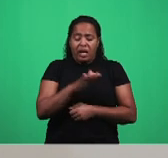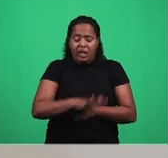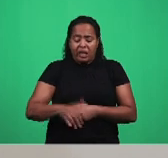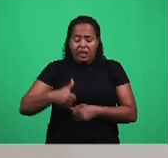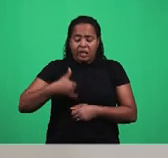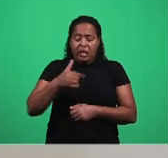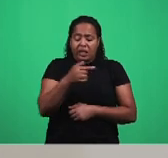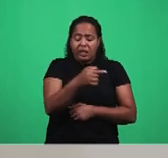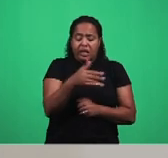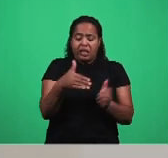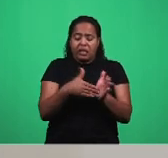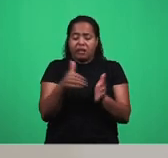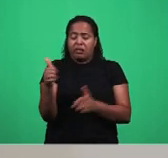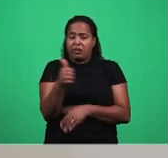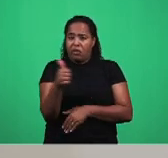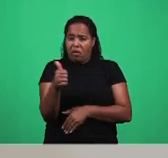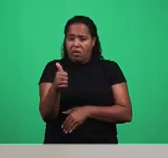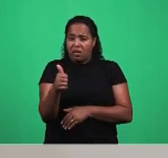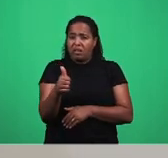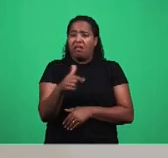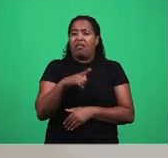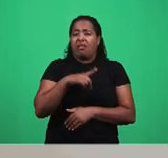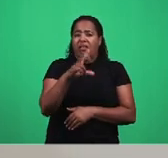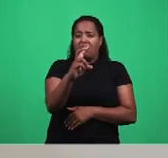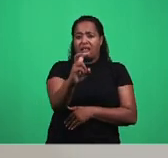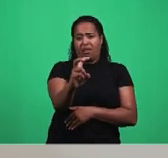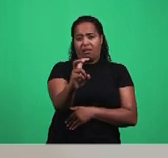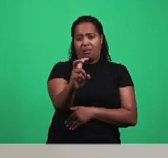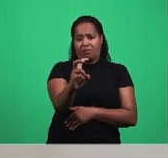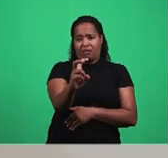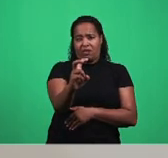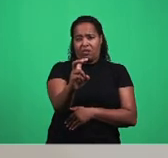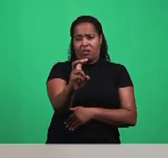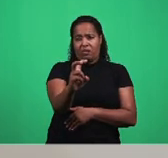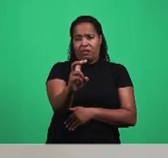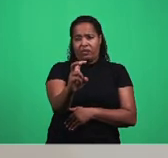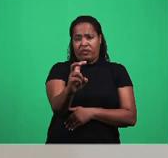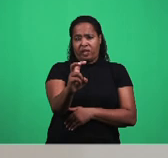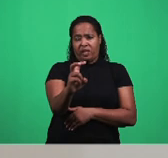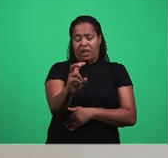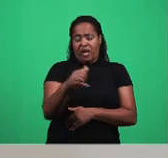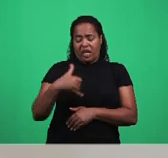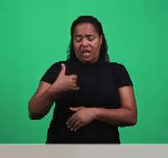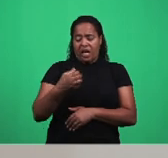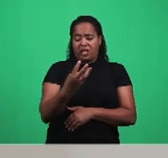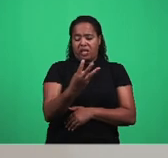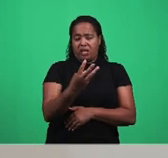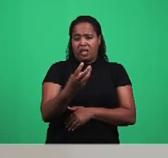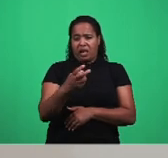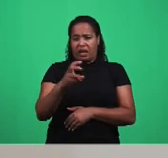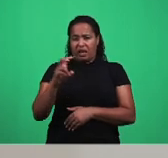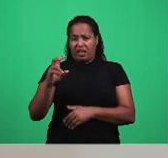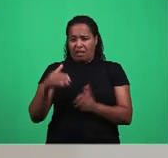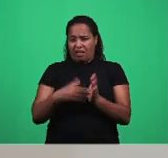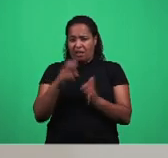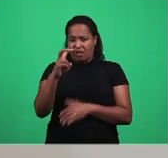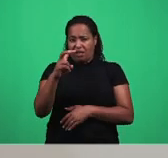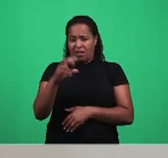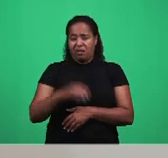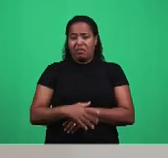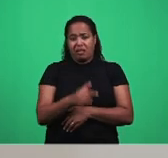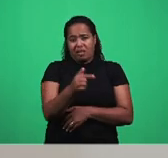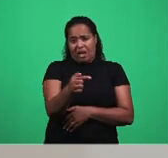ans, 5. Nous avons des enfants petits de 3 à 7 ans, 7.